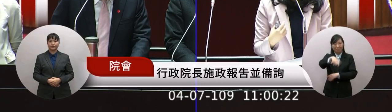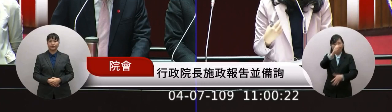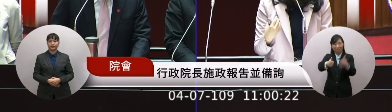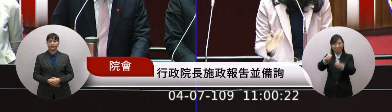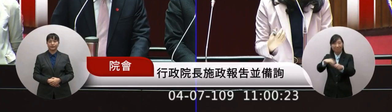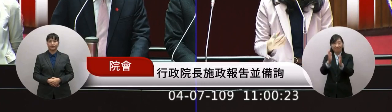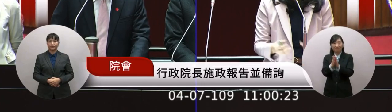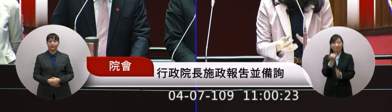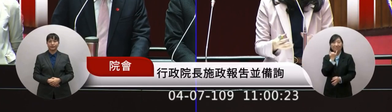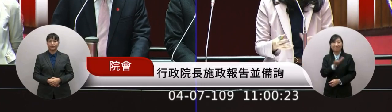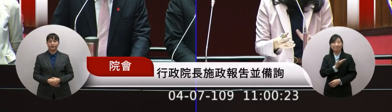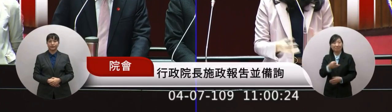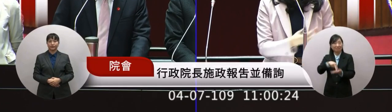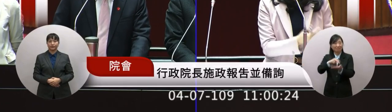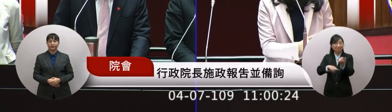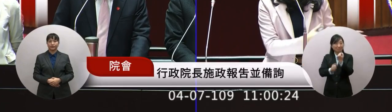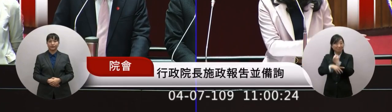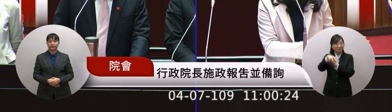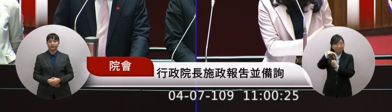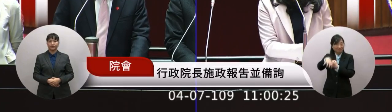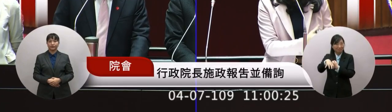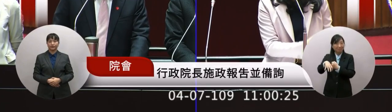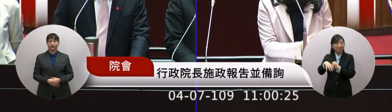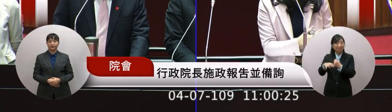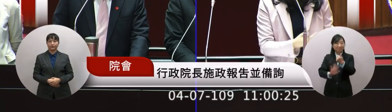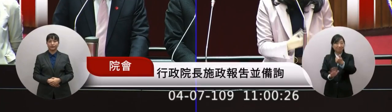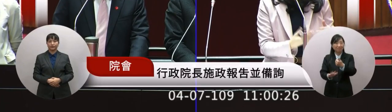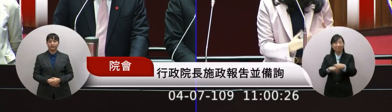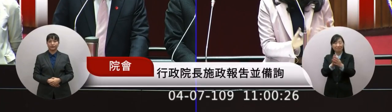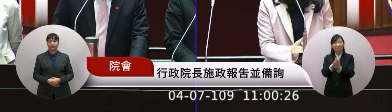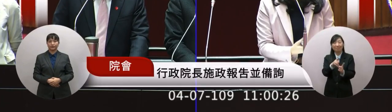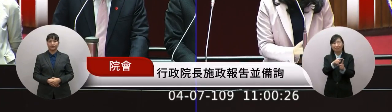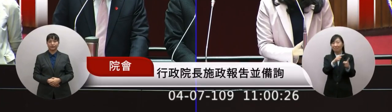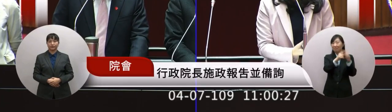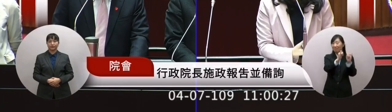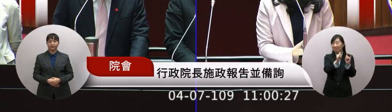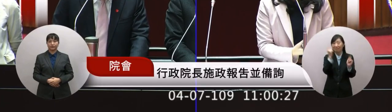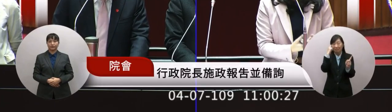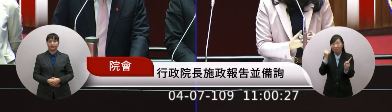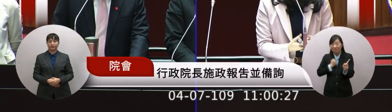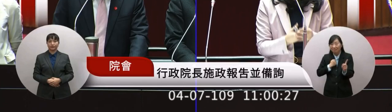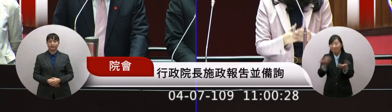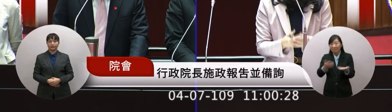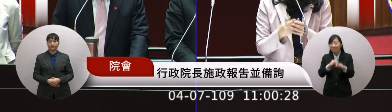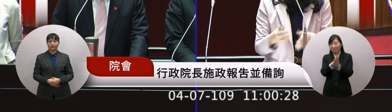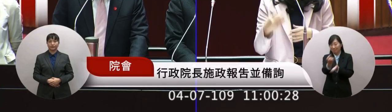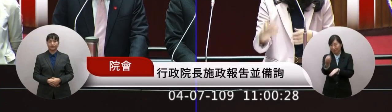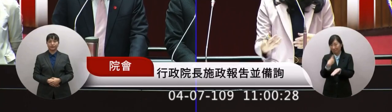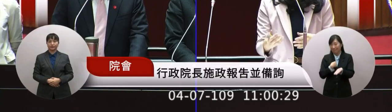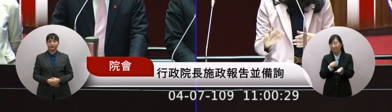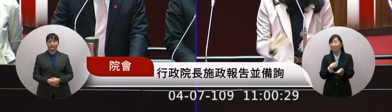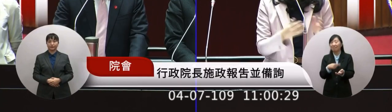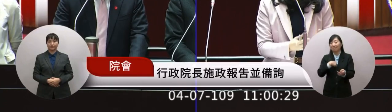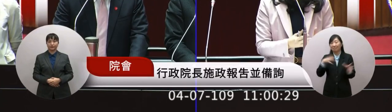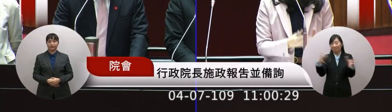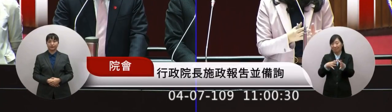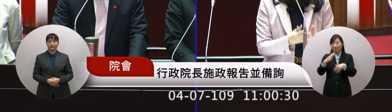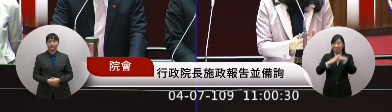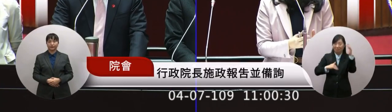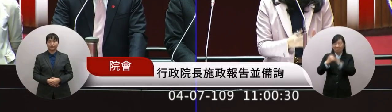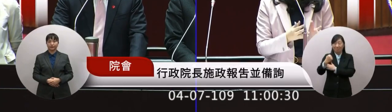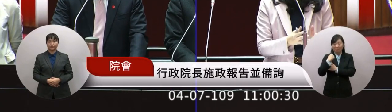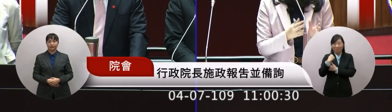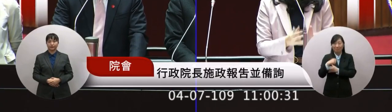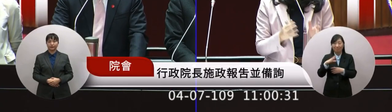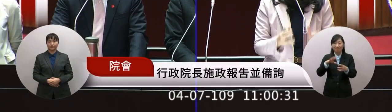立法院的委员们能够就是反映我们的民间的一些他们很急迫想要知道的，那我们能够一起努力来把第二波的这